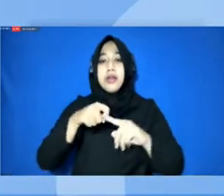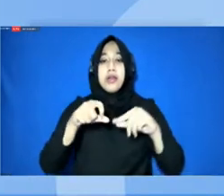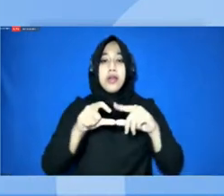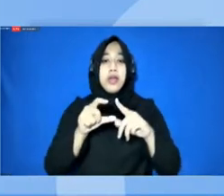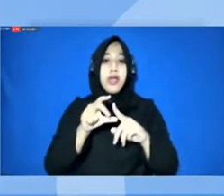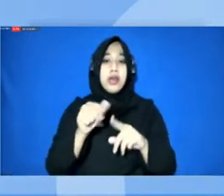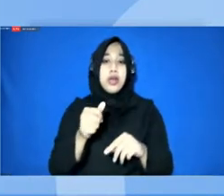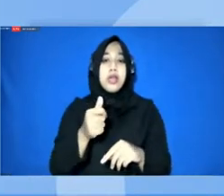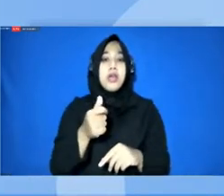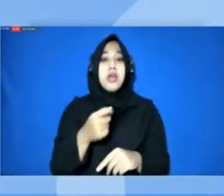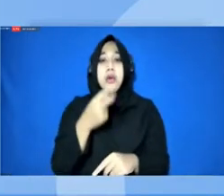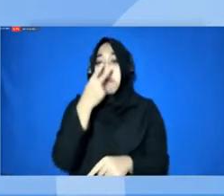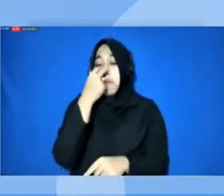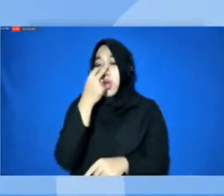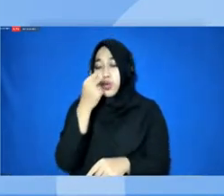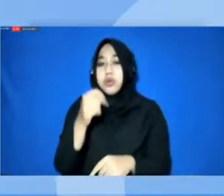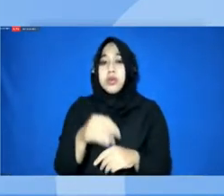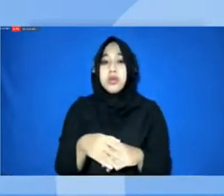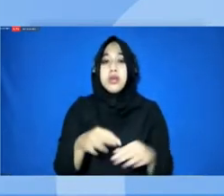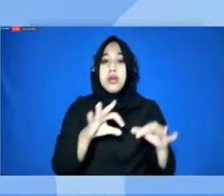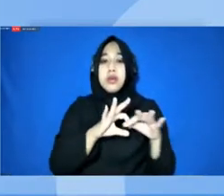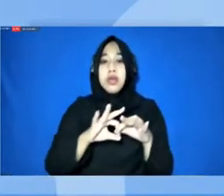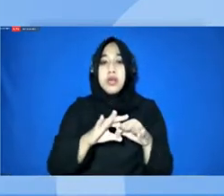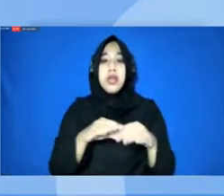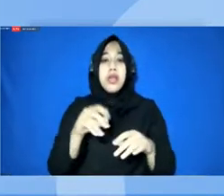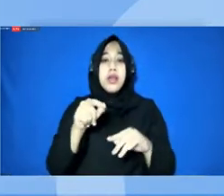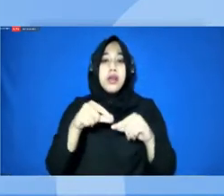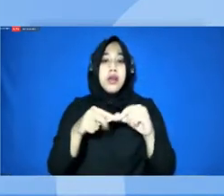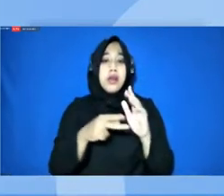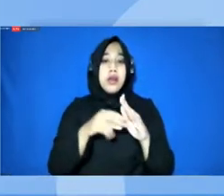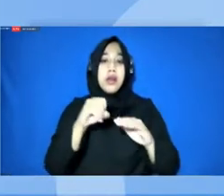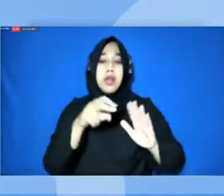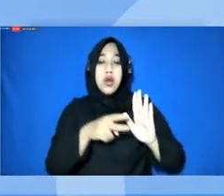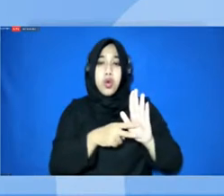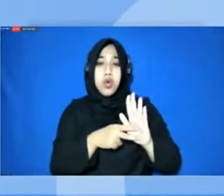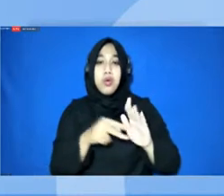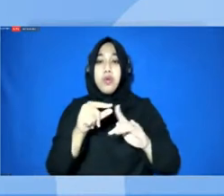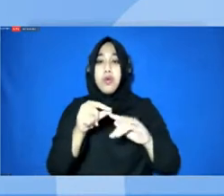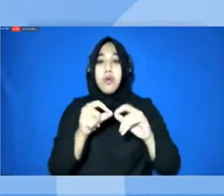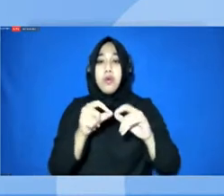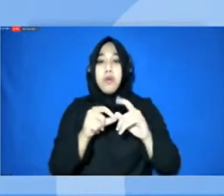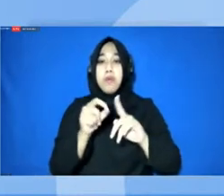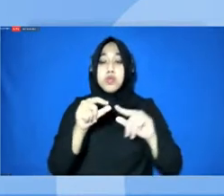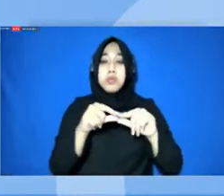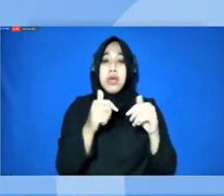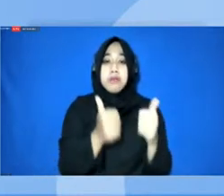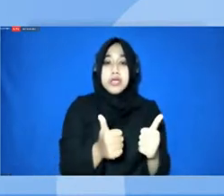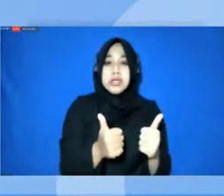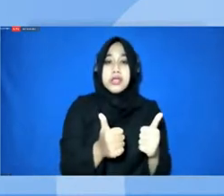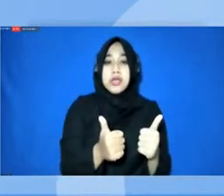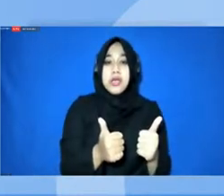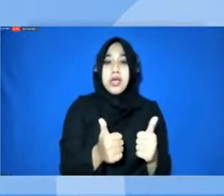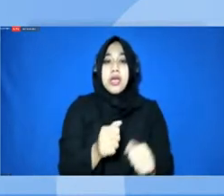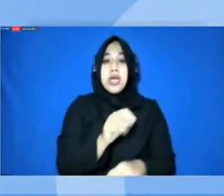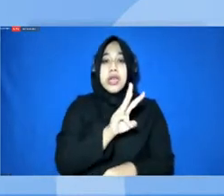Bandung yang ada Puspa dengan kader Lean On yang kemudian ada di Female Plus itu sudah bisa meng-outreach kita